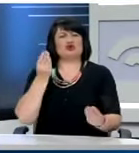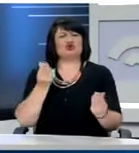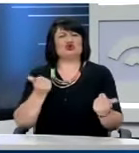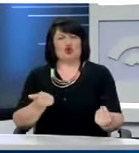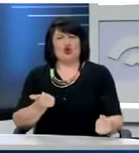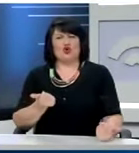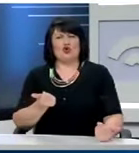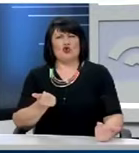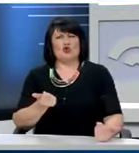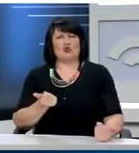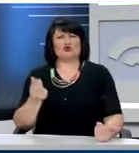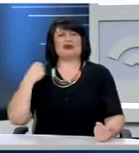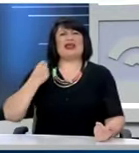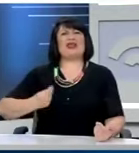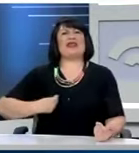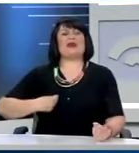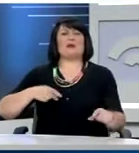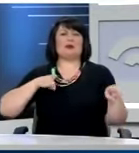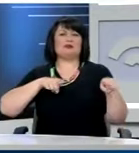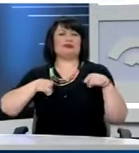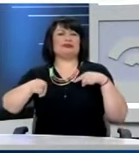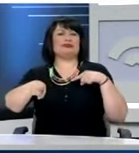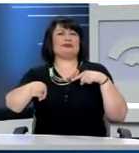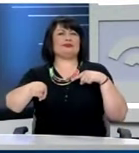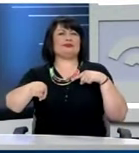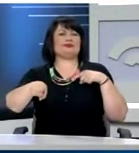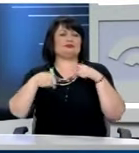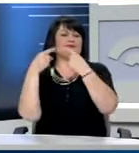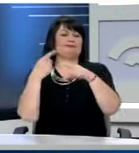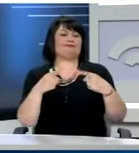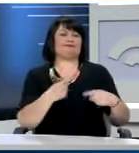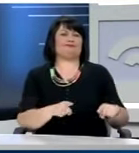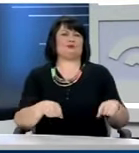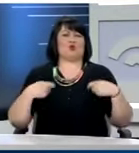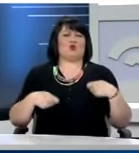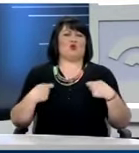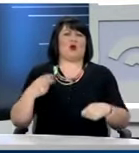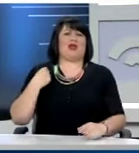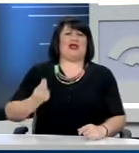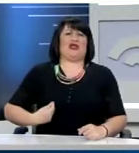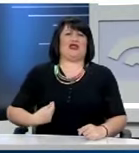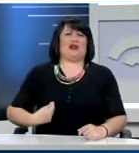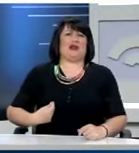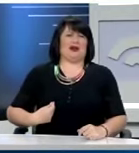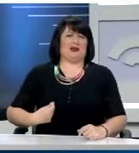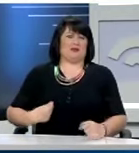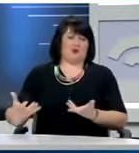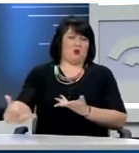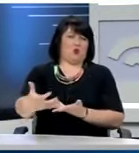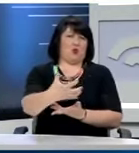δημιουργηθούν εν τέλει και δήμοι δύο ταχυτήτων. Αφού οι εύρωστοι δήμοι, οι πλούσιοι δήμοι θα έχουν πολύ υψηλότερα